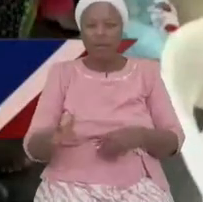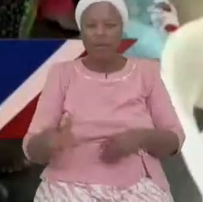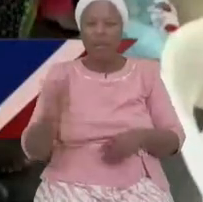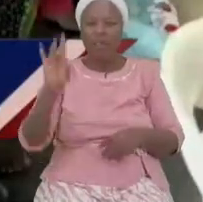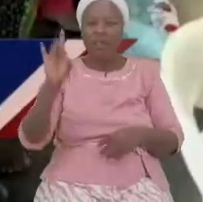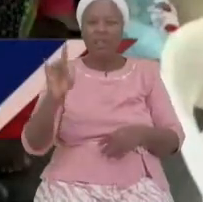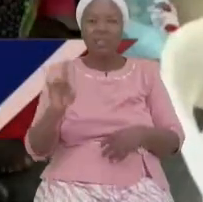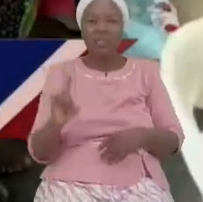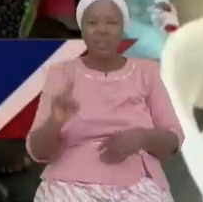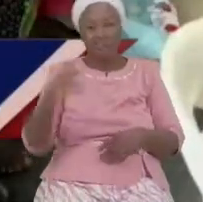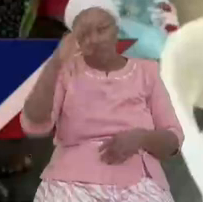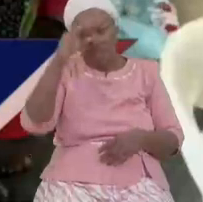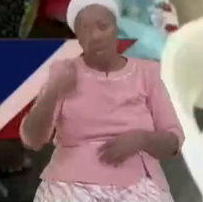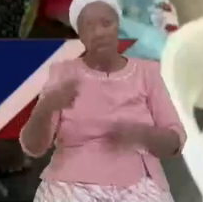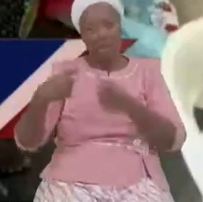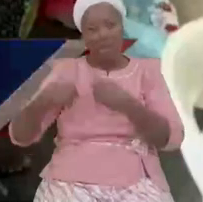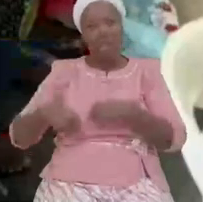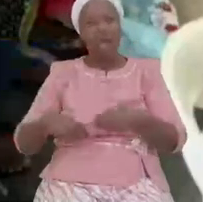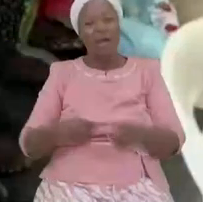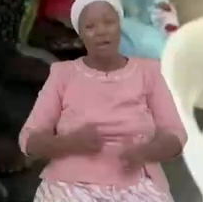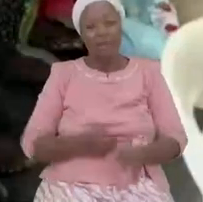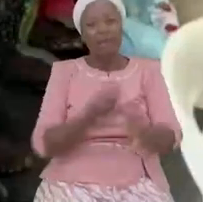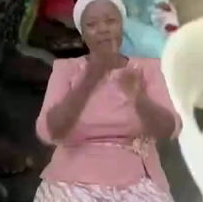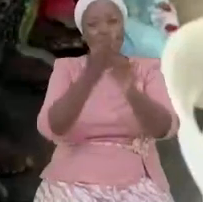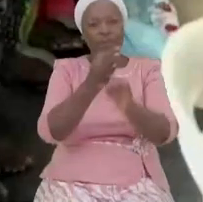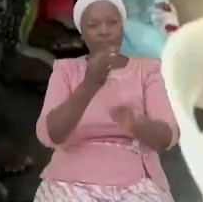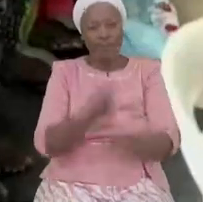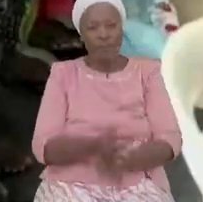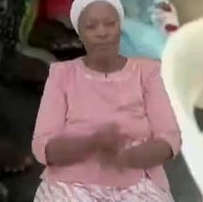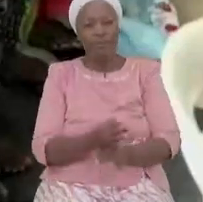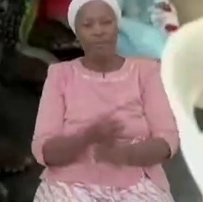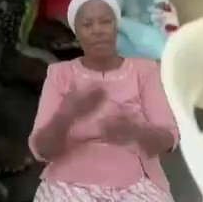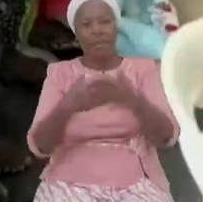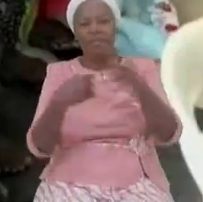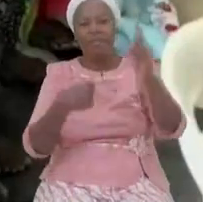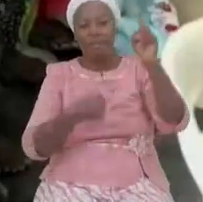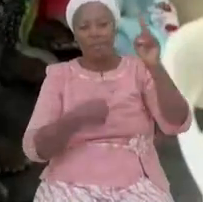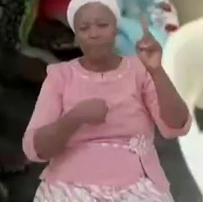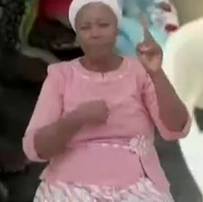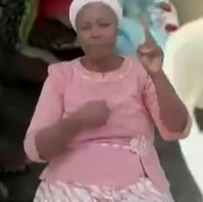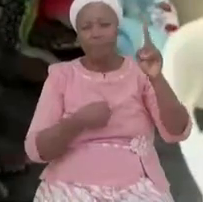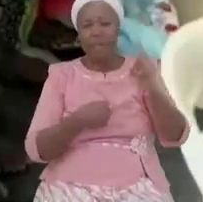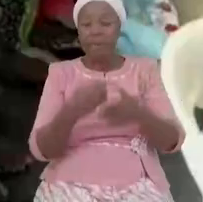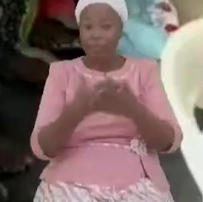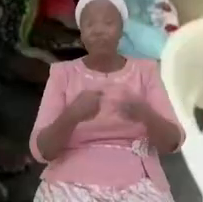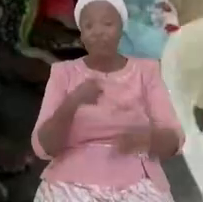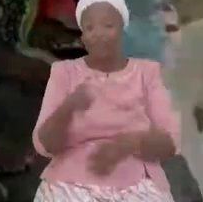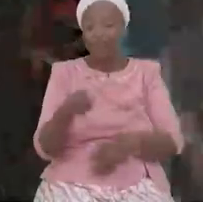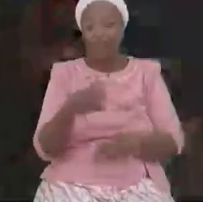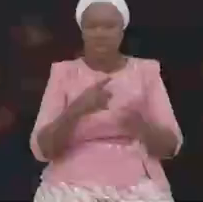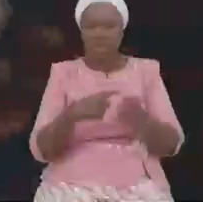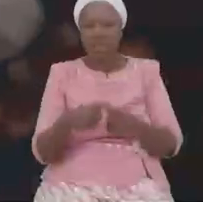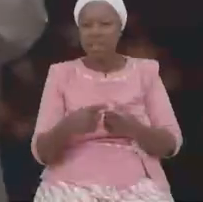toi. Tu trouvas son cœur fidèle devant toi. Vous savez, quand vous venez au Seigneur